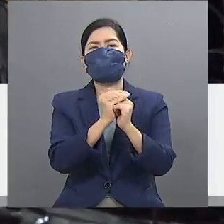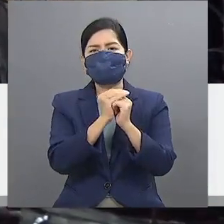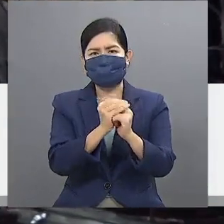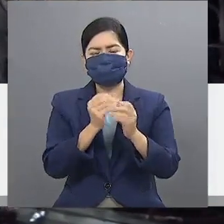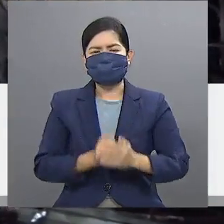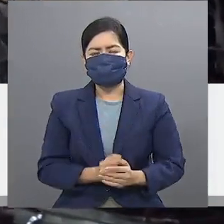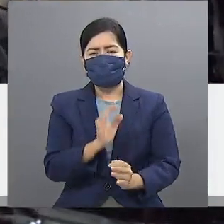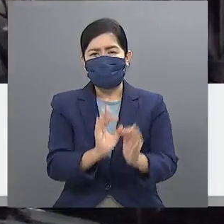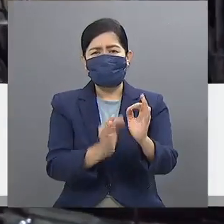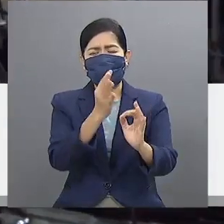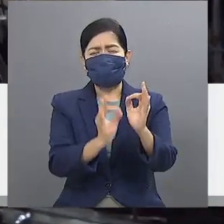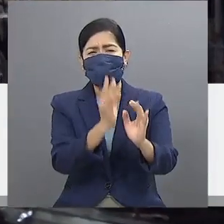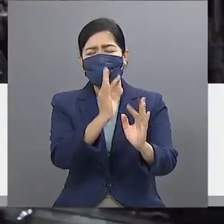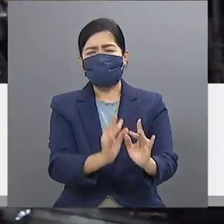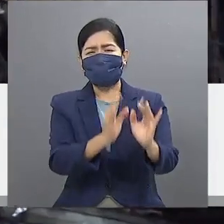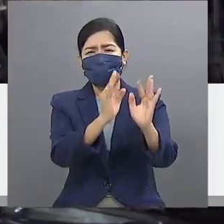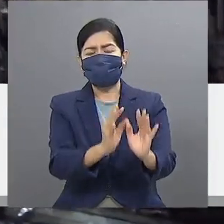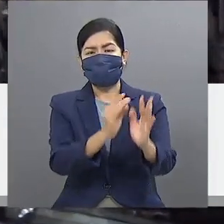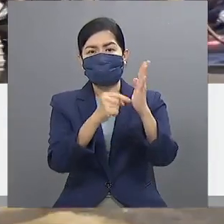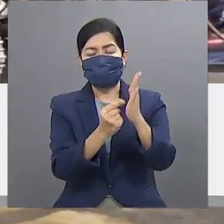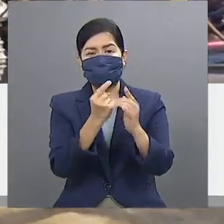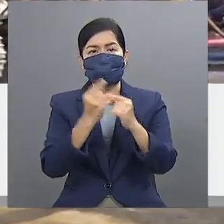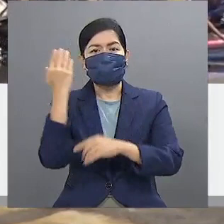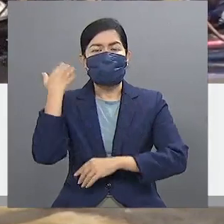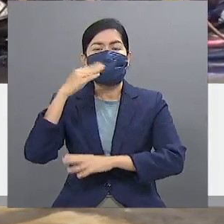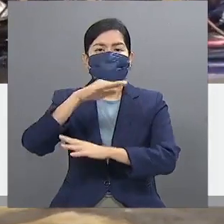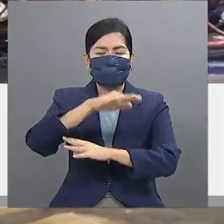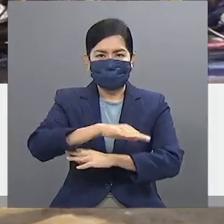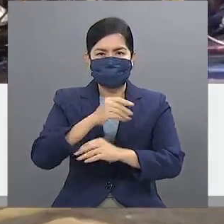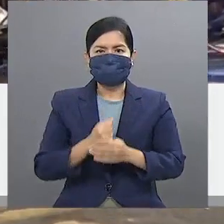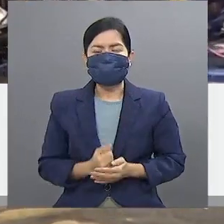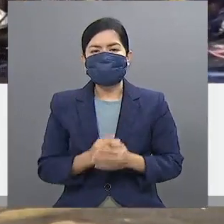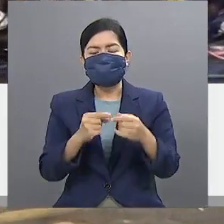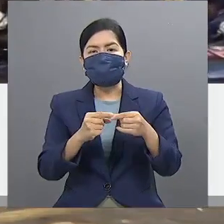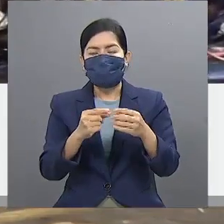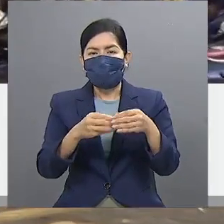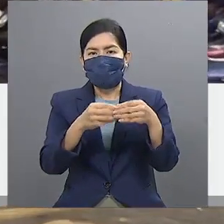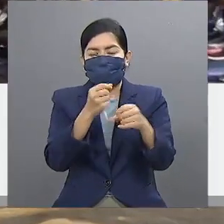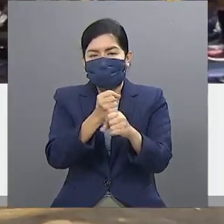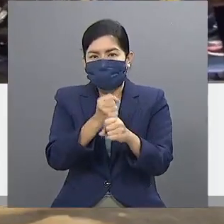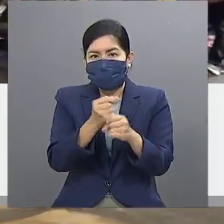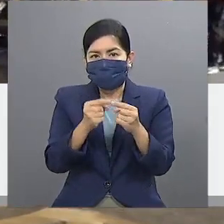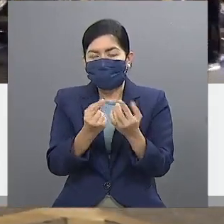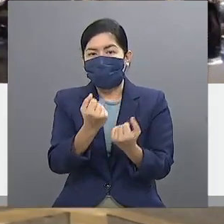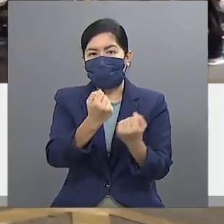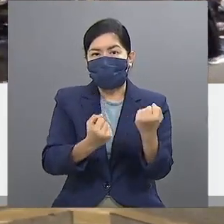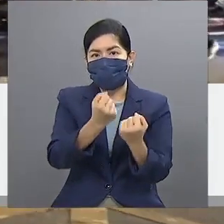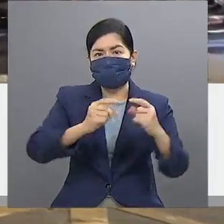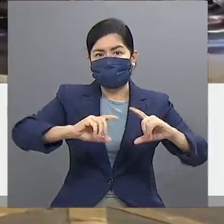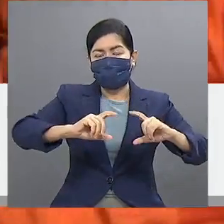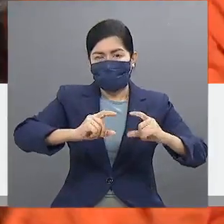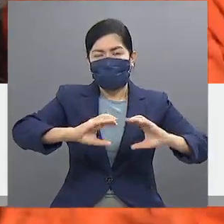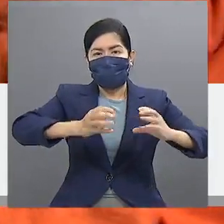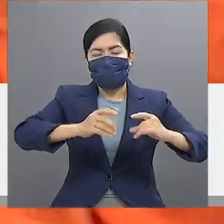วานนี้ขณะเดียวกันเจ้าหน้าที่ใช้รถแบ็คโฮเข้าไปรื้อเศษวัสดุเพื่อให้สะดวกในการฉีดน้ำเข้าไปบริเวณใต้พื้น